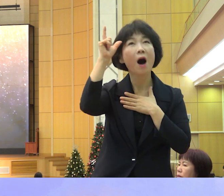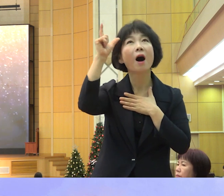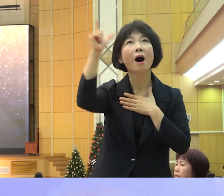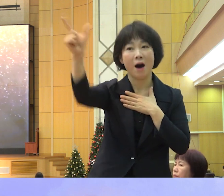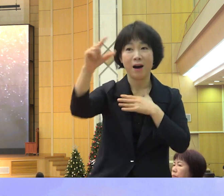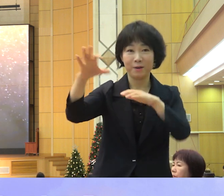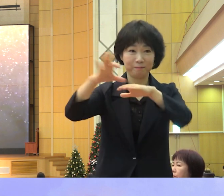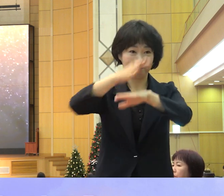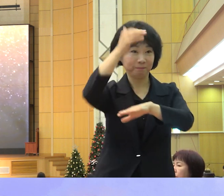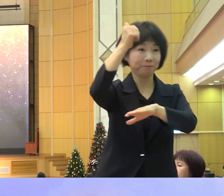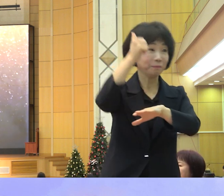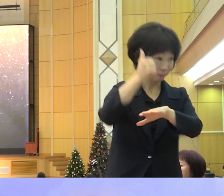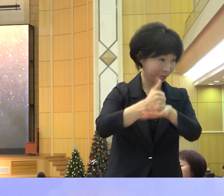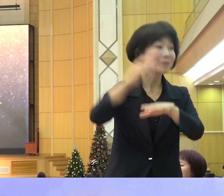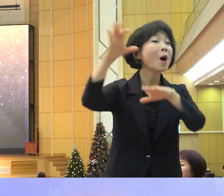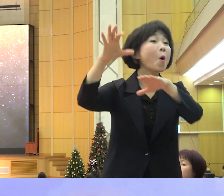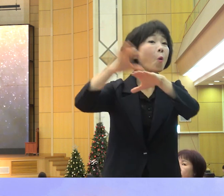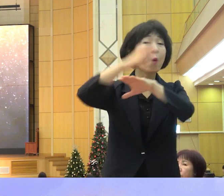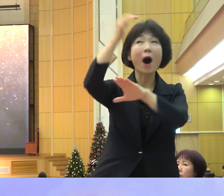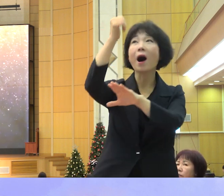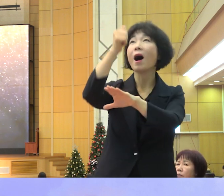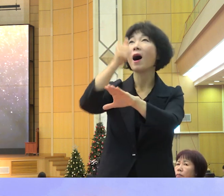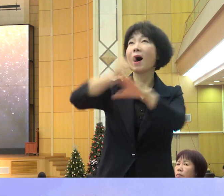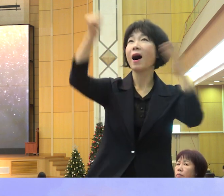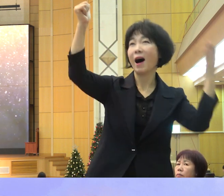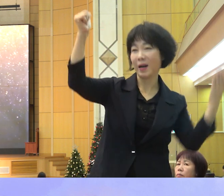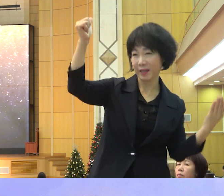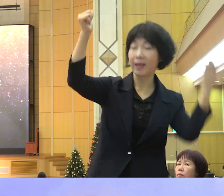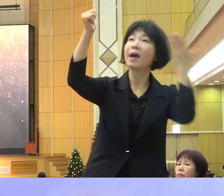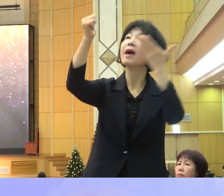위대하신 왕. 왕께 만세.